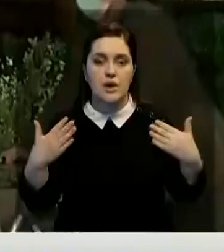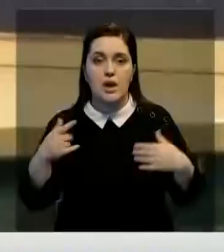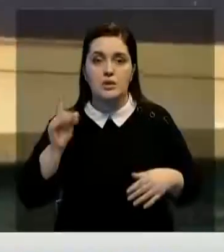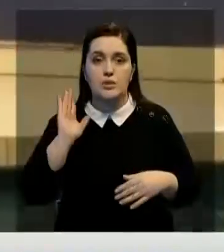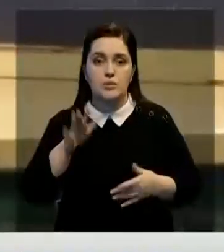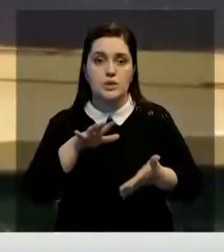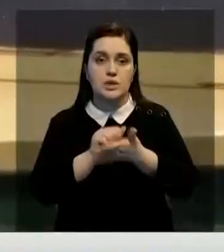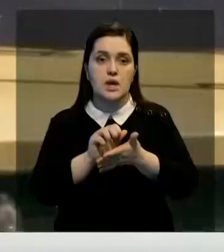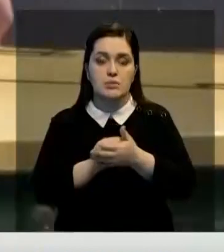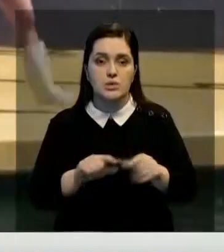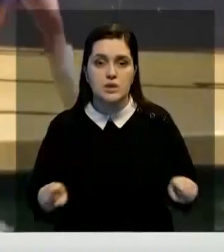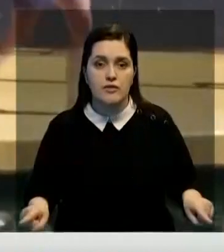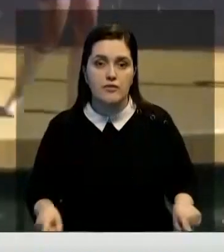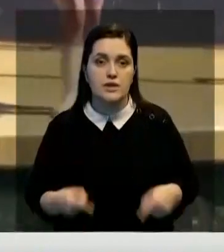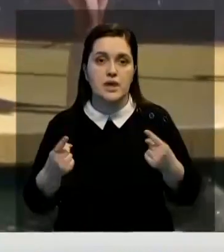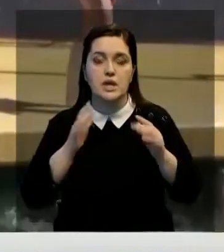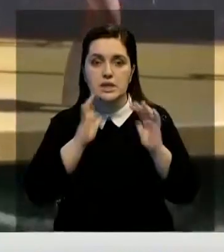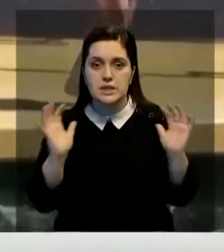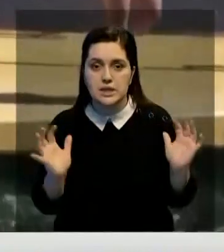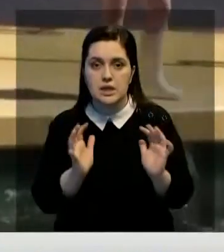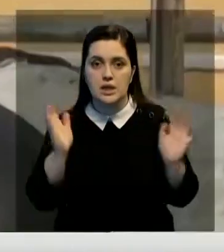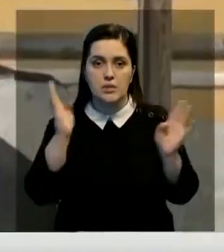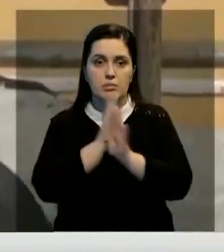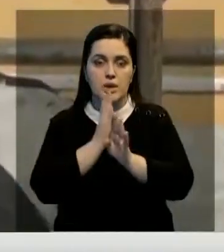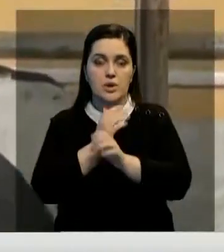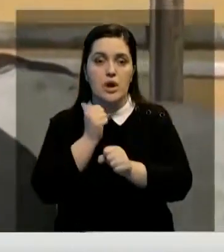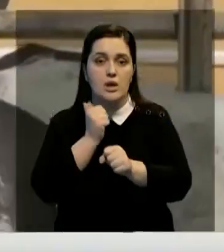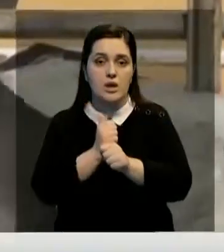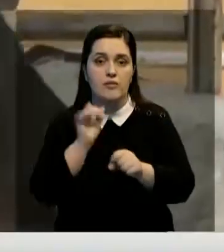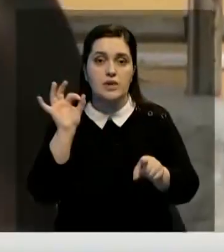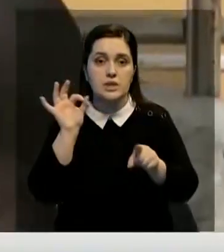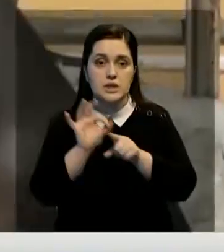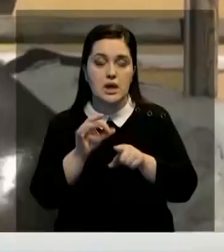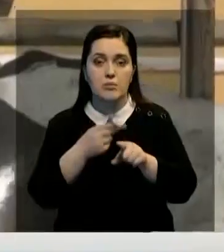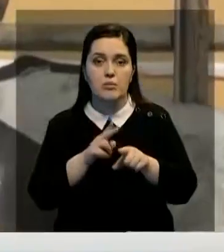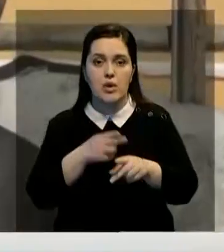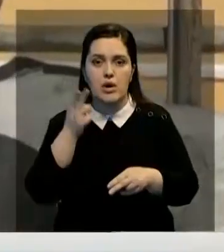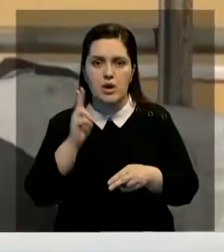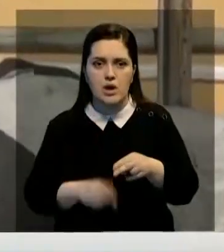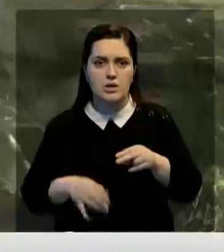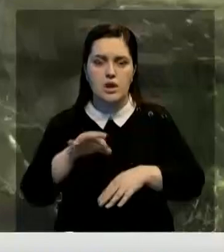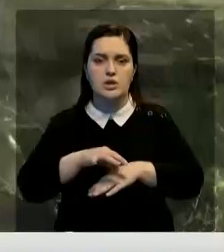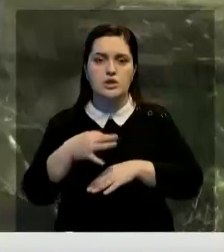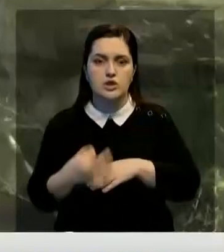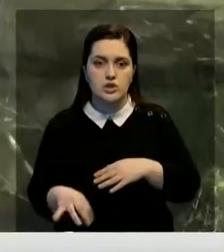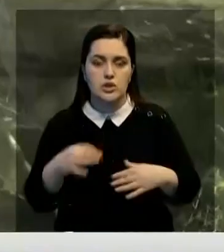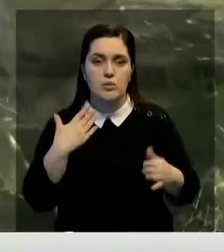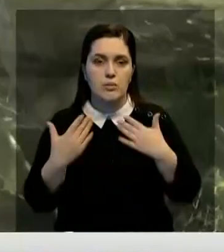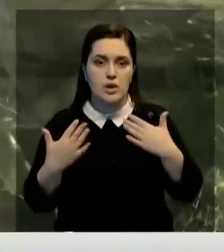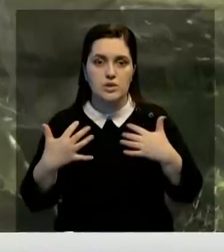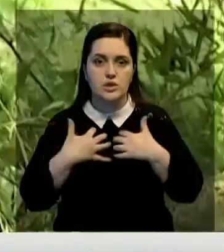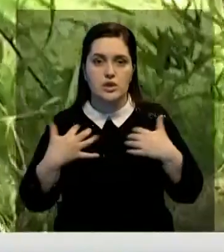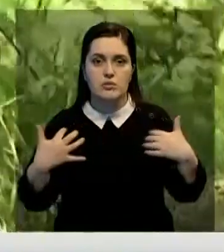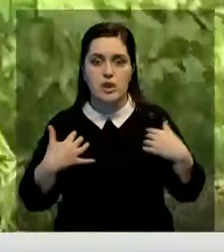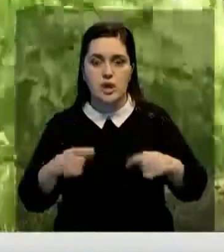и дельфинариев они будут заниматься восстановлением и сохранением дикой природы одна из главных целей данной реформы положить